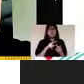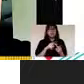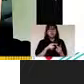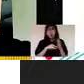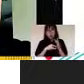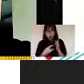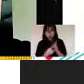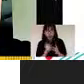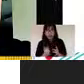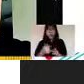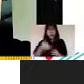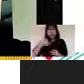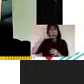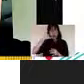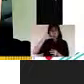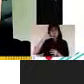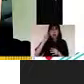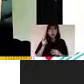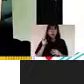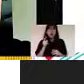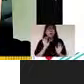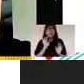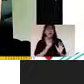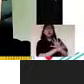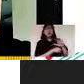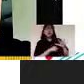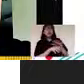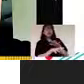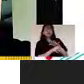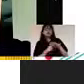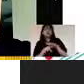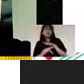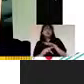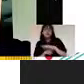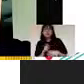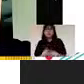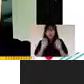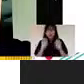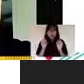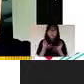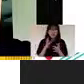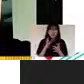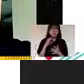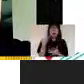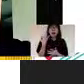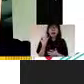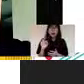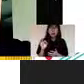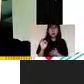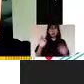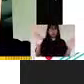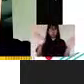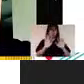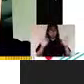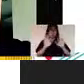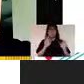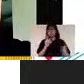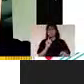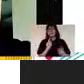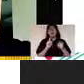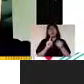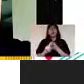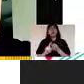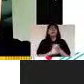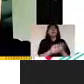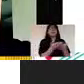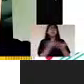telekomunikasi gitu. Dan ini terus terang bukan fenomena yang baru terjadi kemarin sore. Kalau teman-teman bicara dengan teman-teman yang di